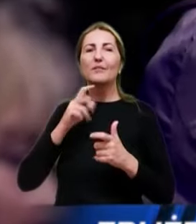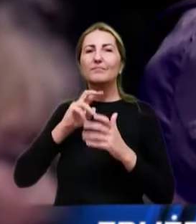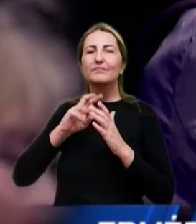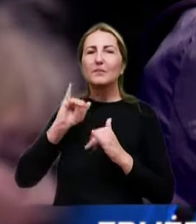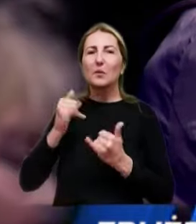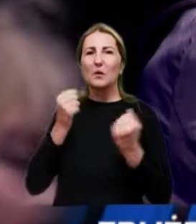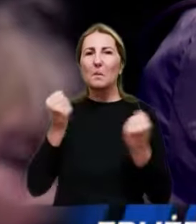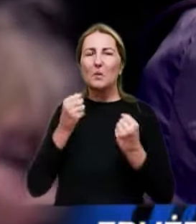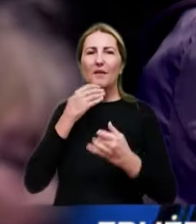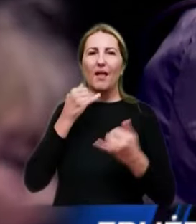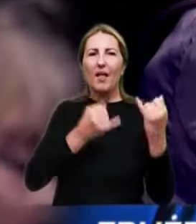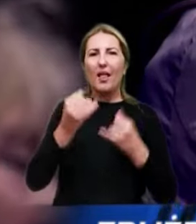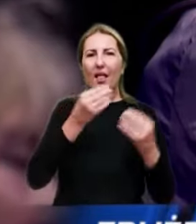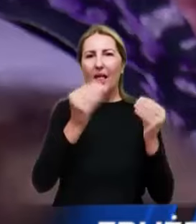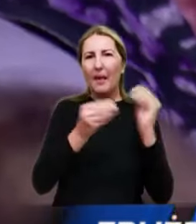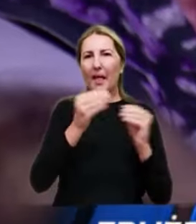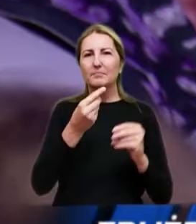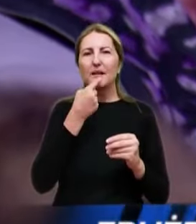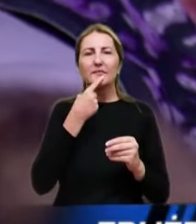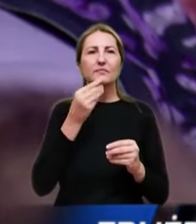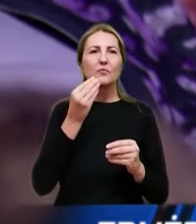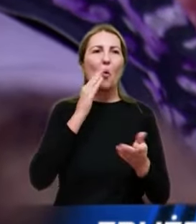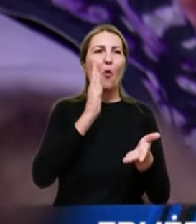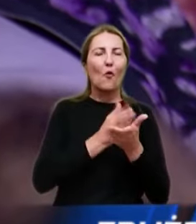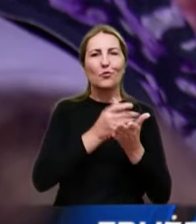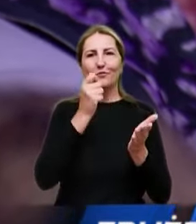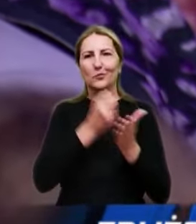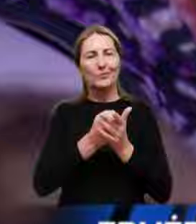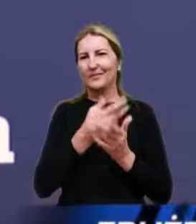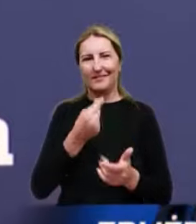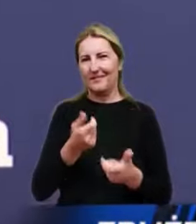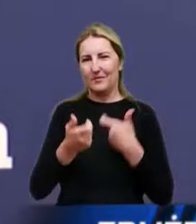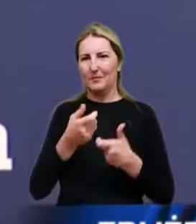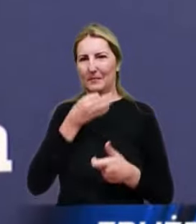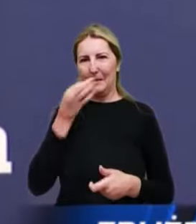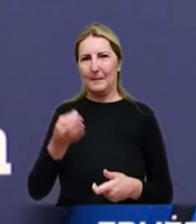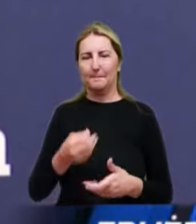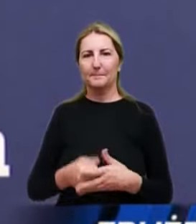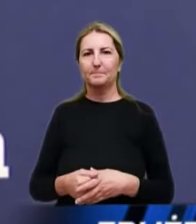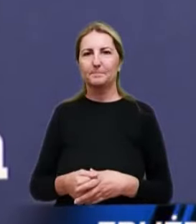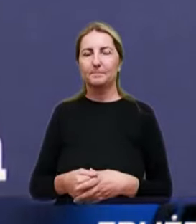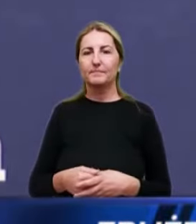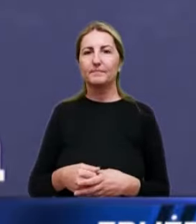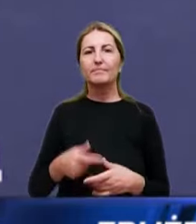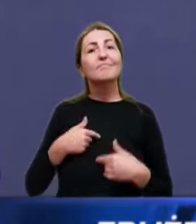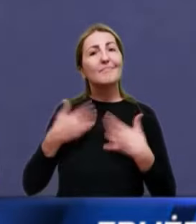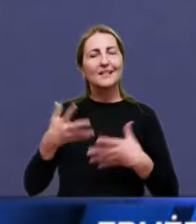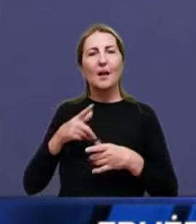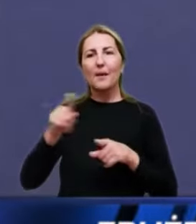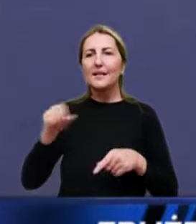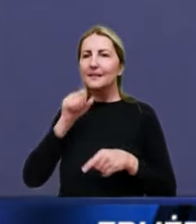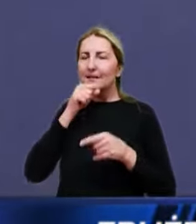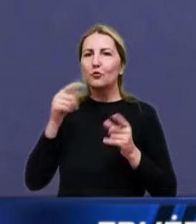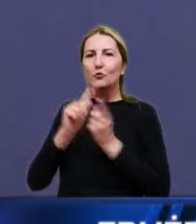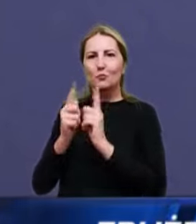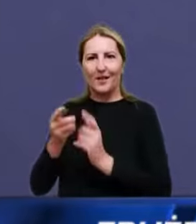i bardzo wysokokalorycznych produktów, które można paczkowane kupić na co dzień. Chcemy, żeby oni się ze sobą spotkali, a my dla